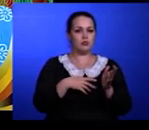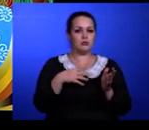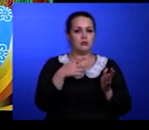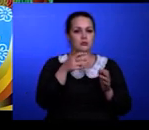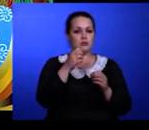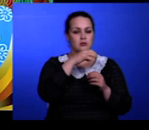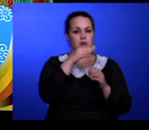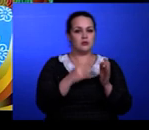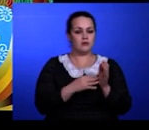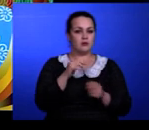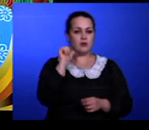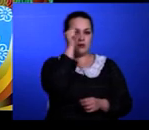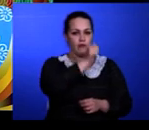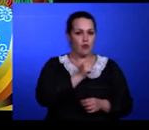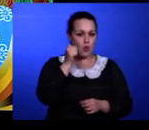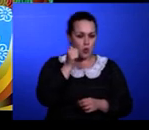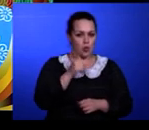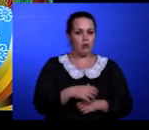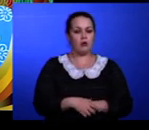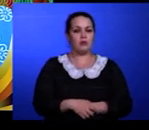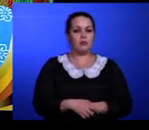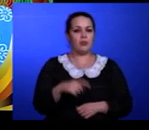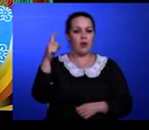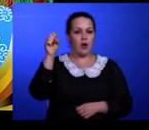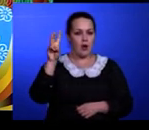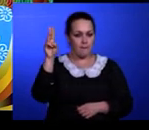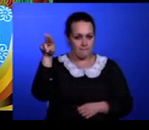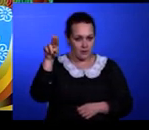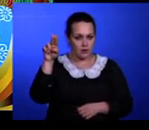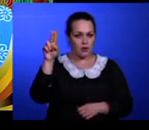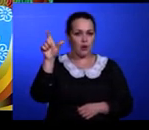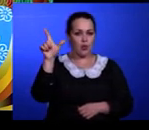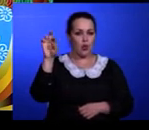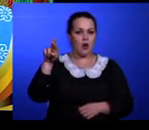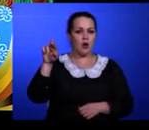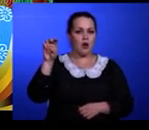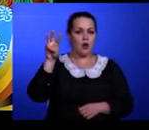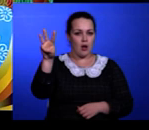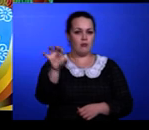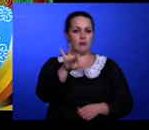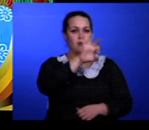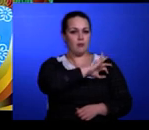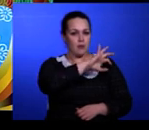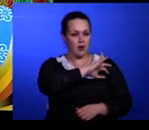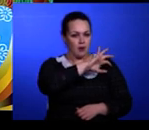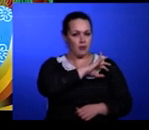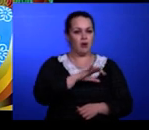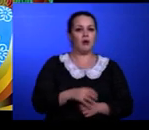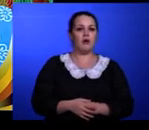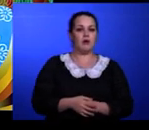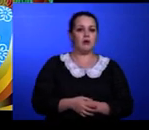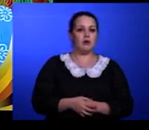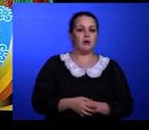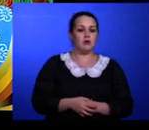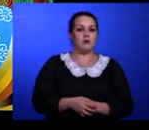1919 года хамид гулям лауреат государственной премии заслуженный